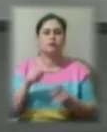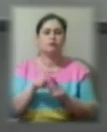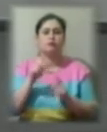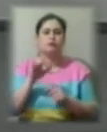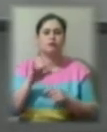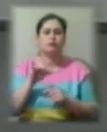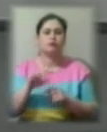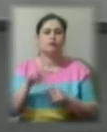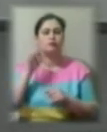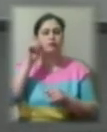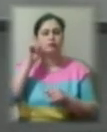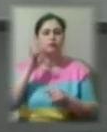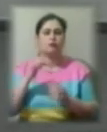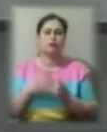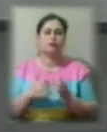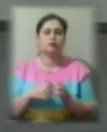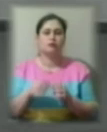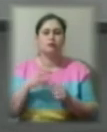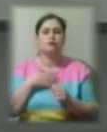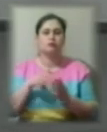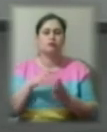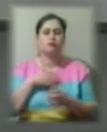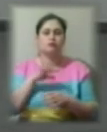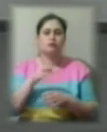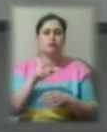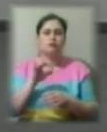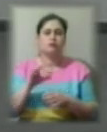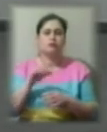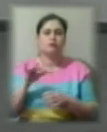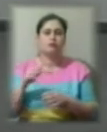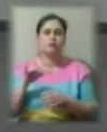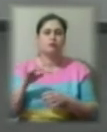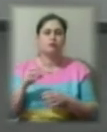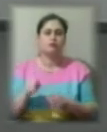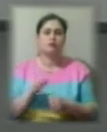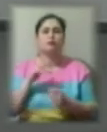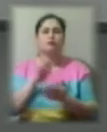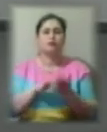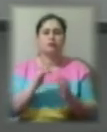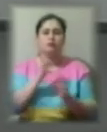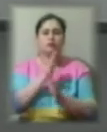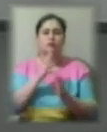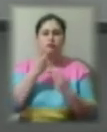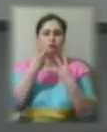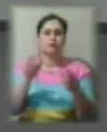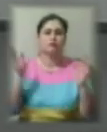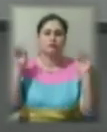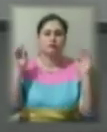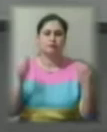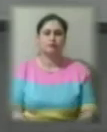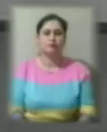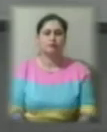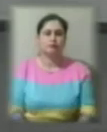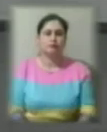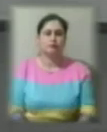Ютубі. Слухайте Українське радіо Херсон. А також заходьте на наш сайт КС Суспільне медіа. Далі на вас чекає прогноз погоди. Побачимось о